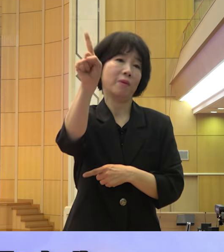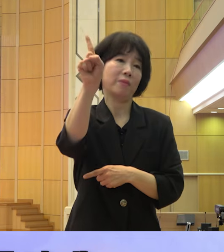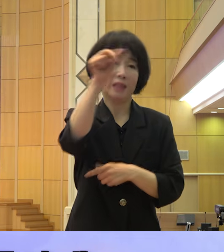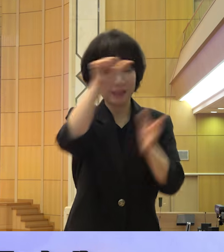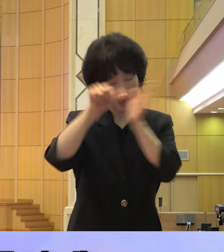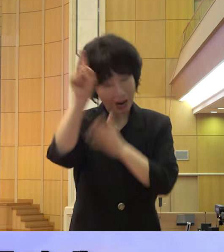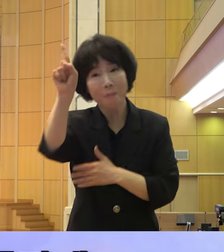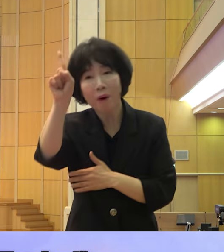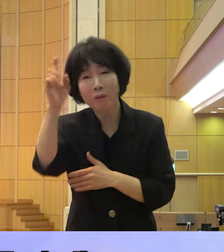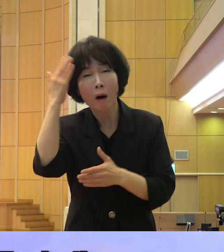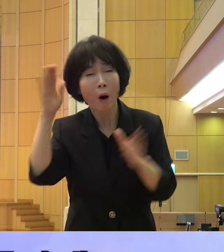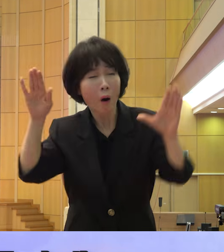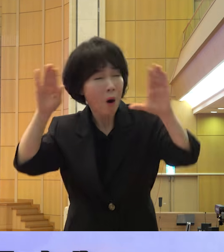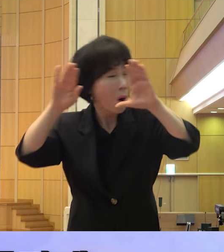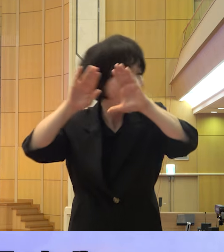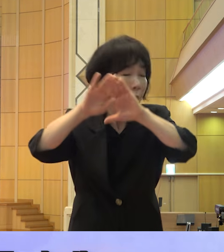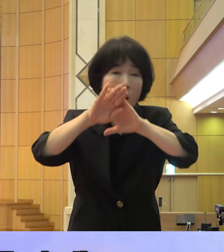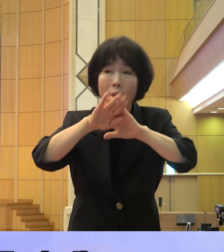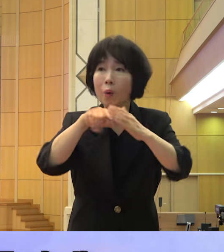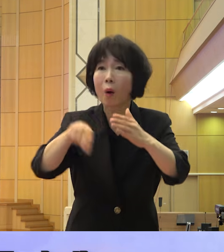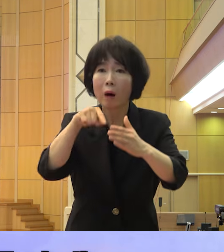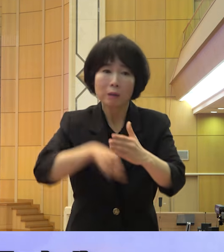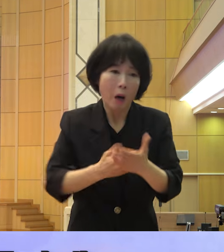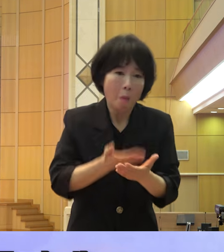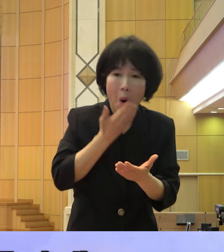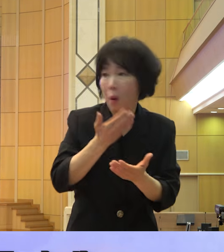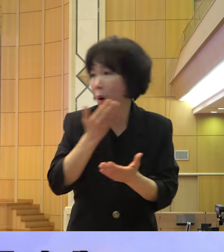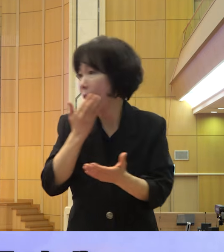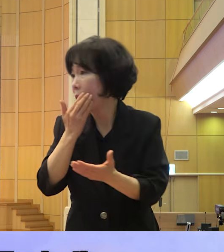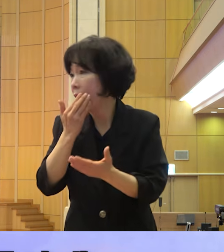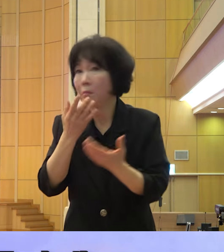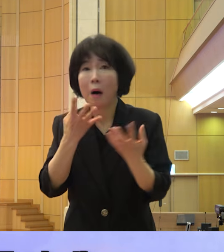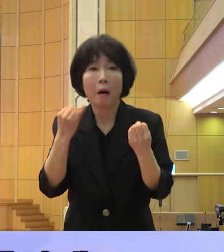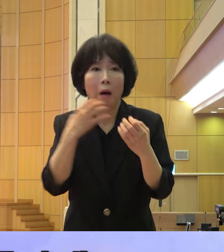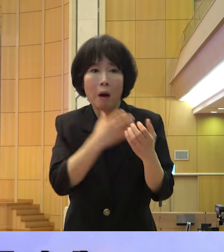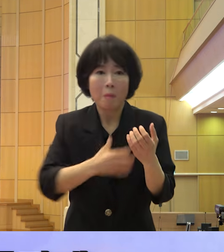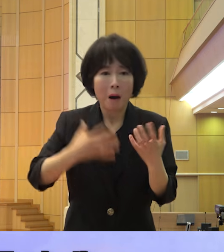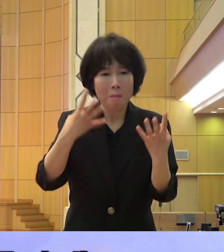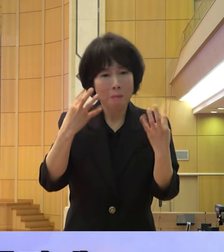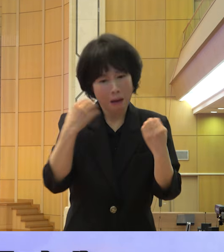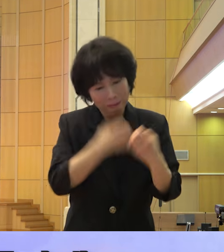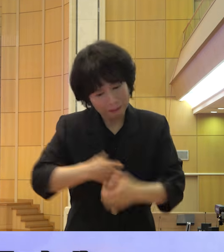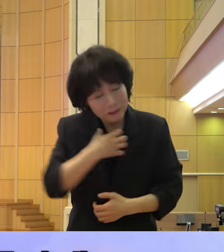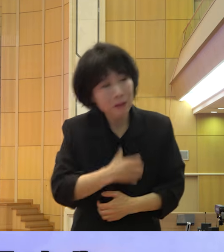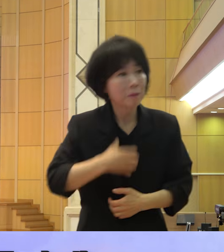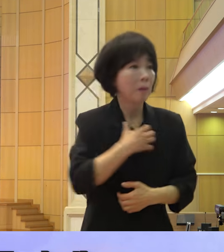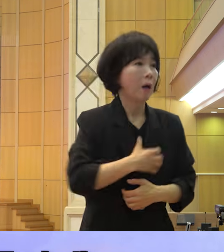한 평생을 어두운 데서 먹으며 많은 근심과.